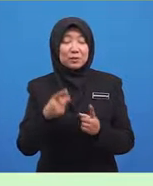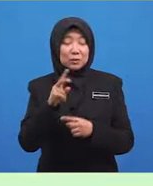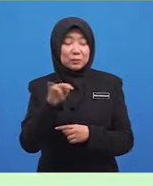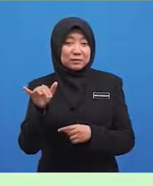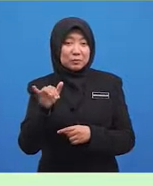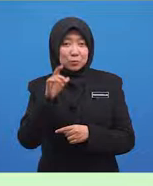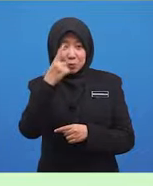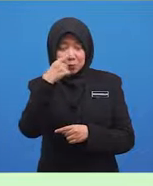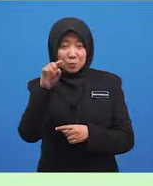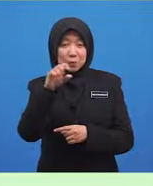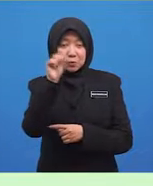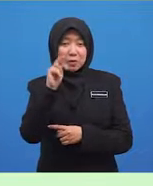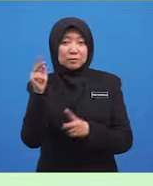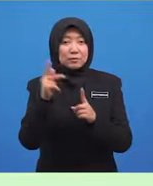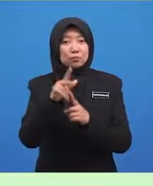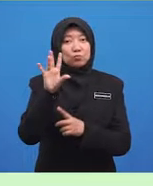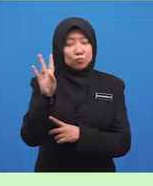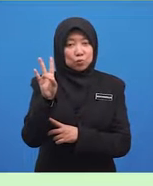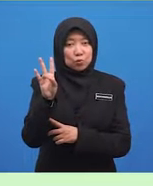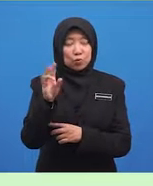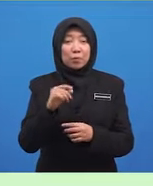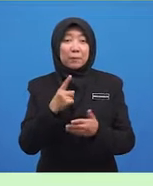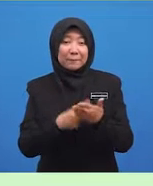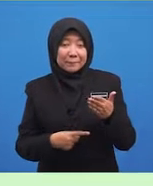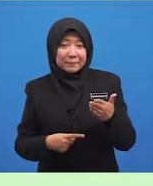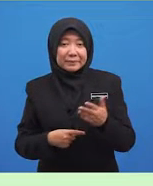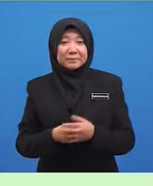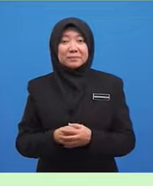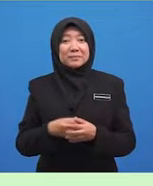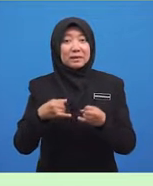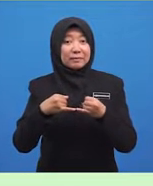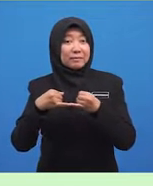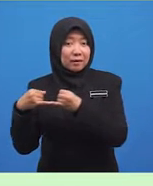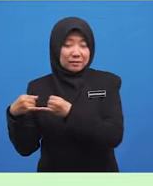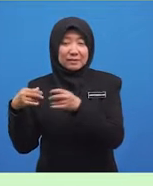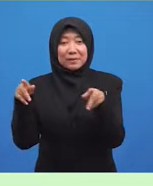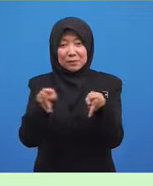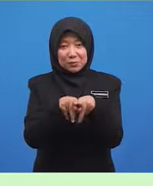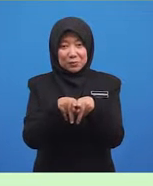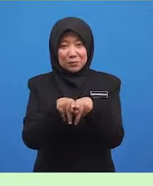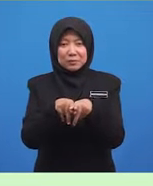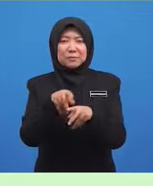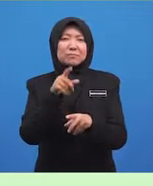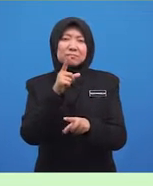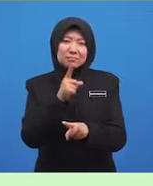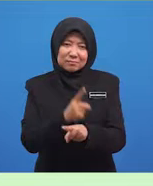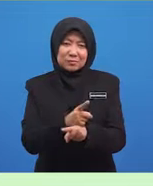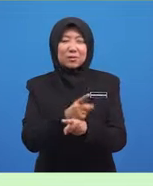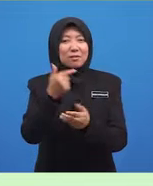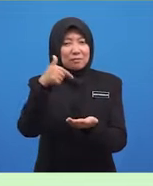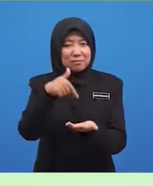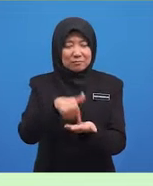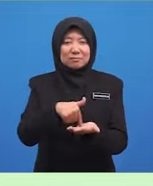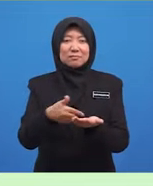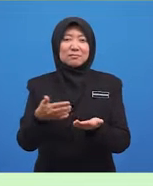Jawapan untuk soalan ketujuh pula. Jawapannya ialah tali kasut. Tepat lagi jawapan